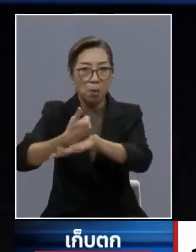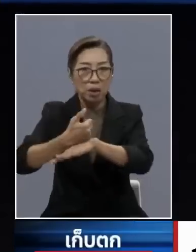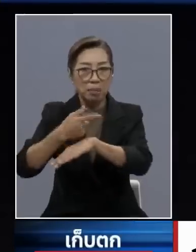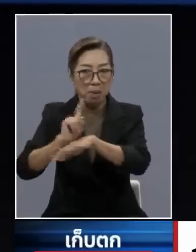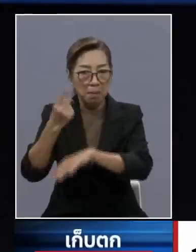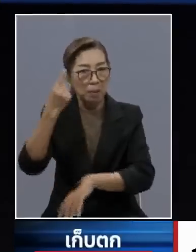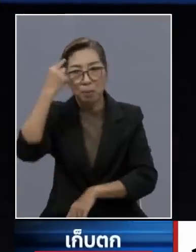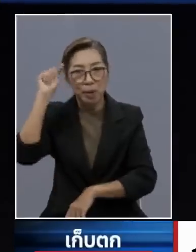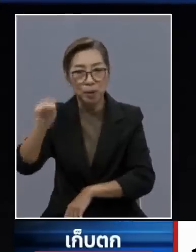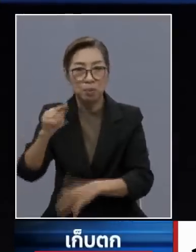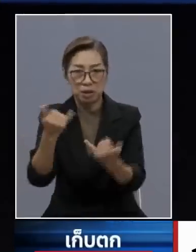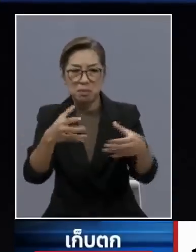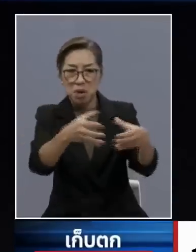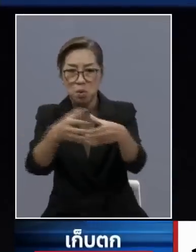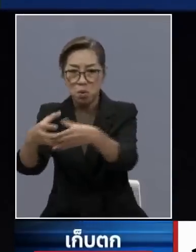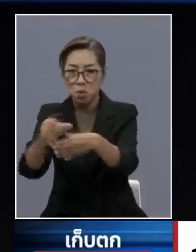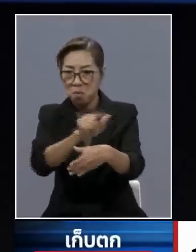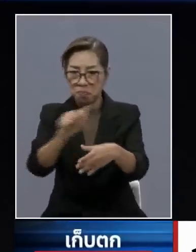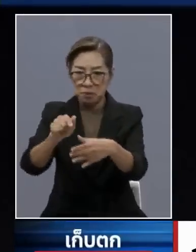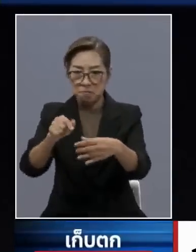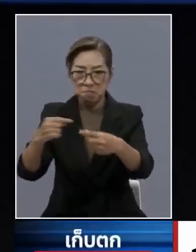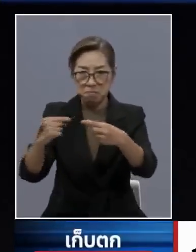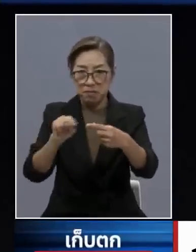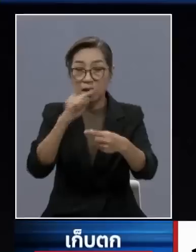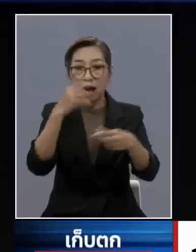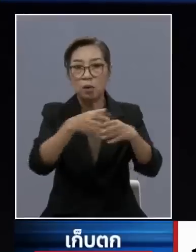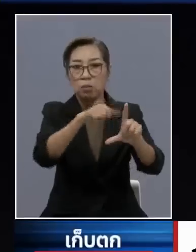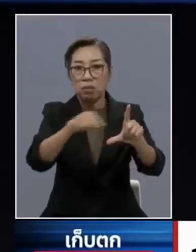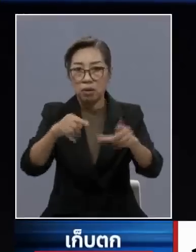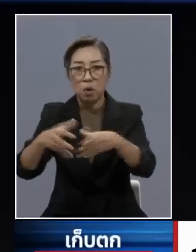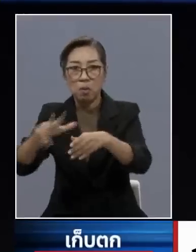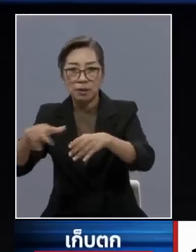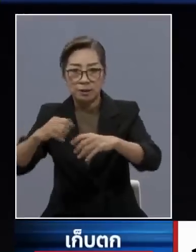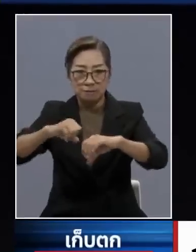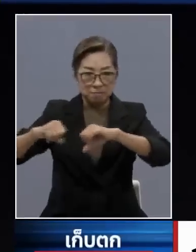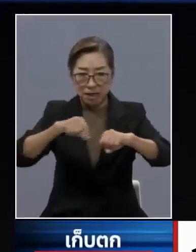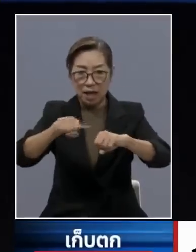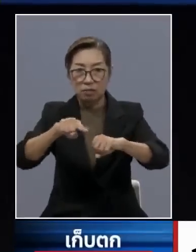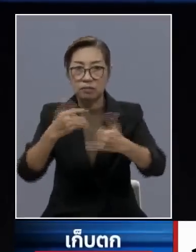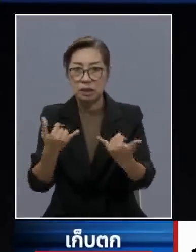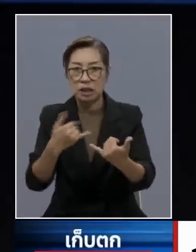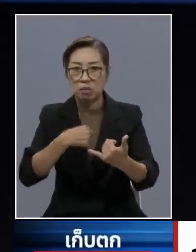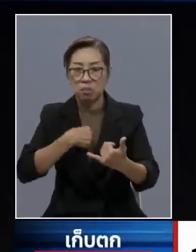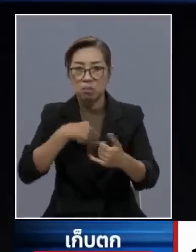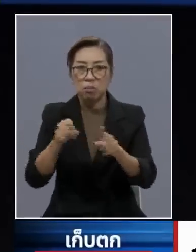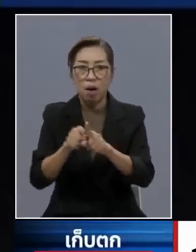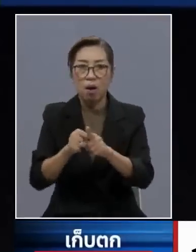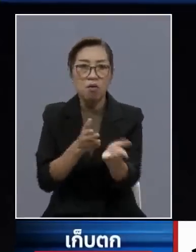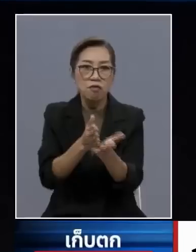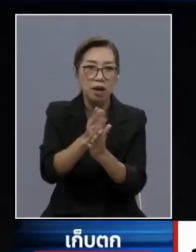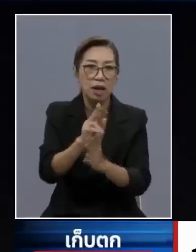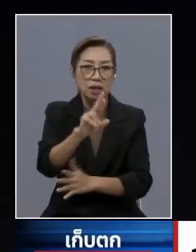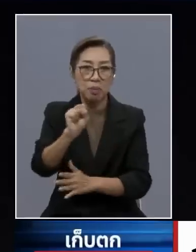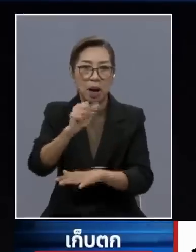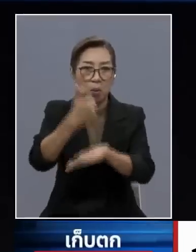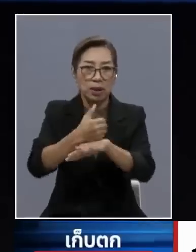เหลี่ยมกันระหว่าง2พรรคแกนนำก็คือพรรคก้าวไกลและพรรคเพื่อไทยที่ยังยื้อแย่งตำแหน่งประมุขฝ่ายนิติบัญญัติห